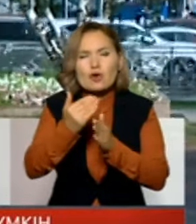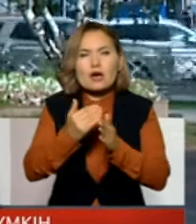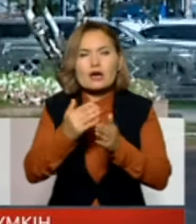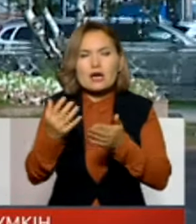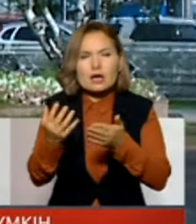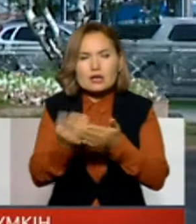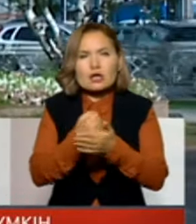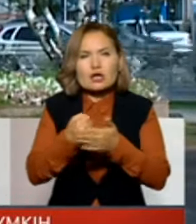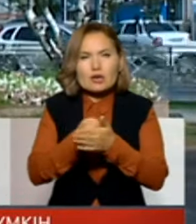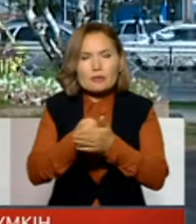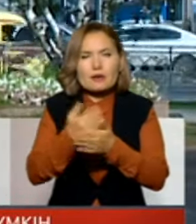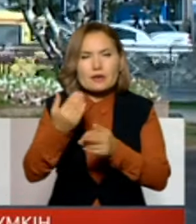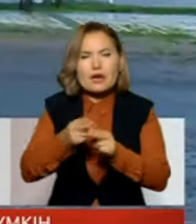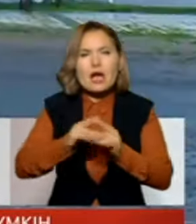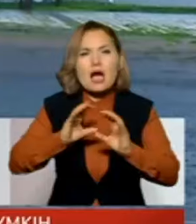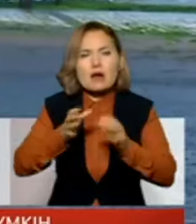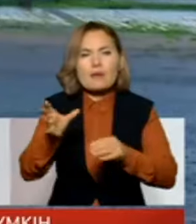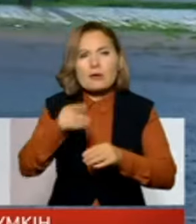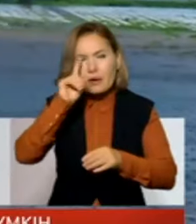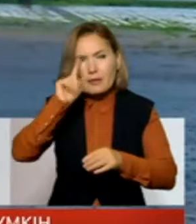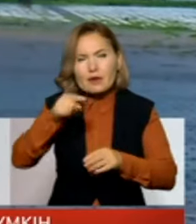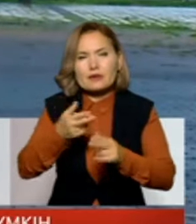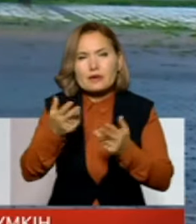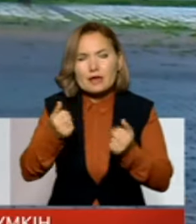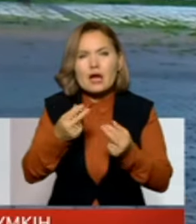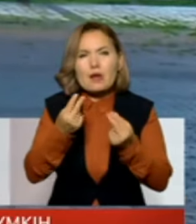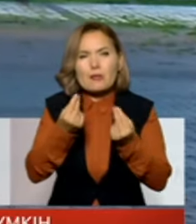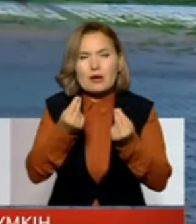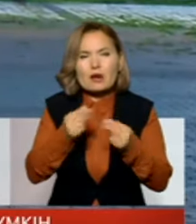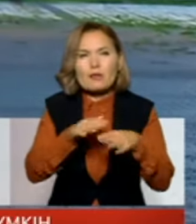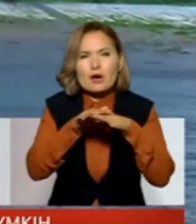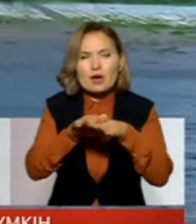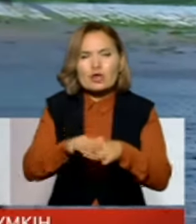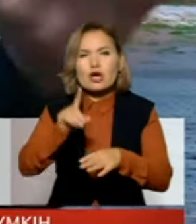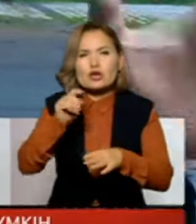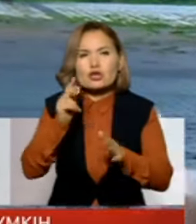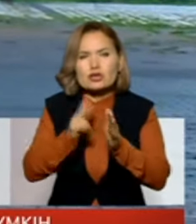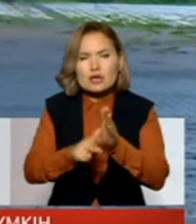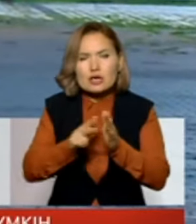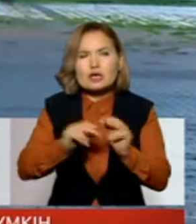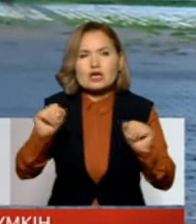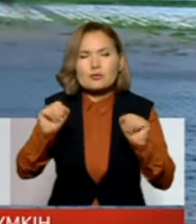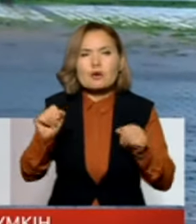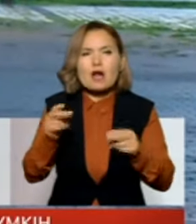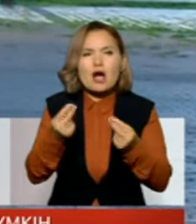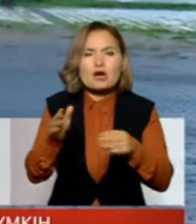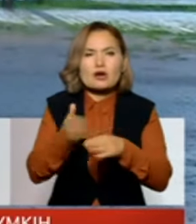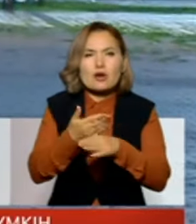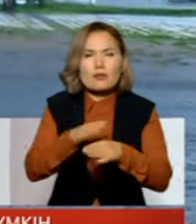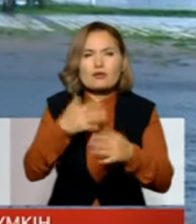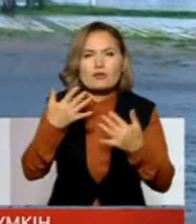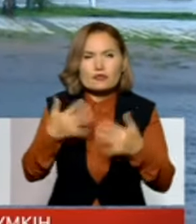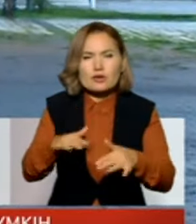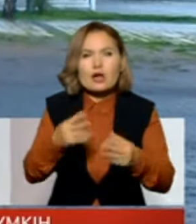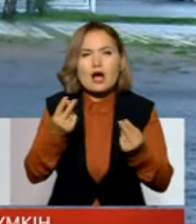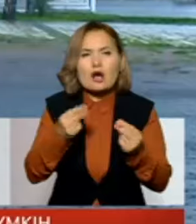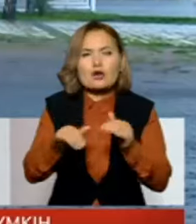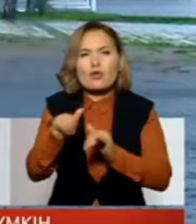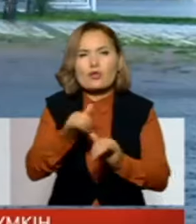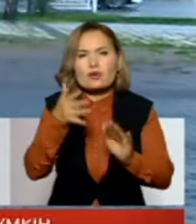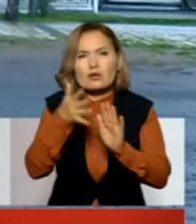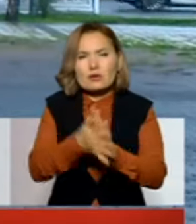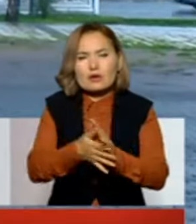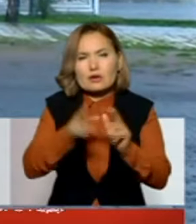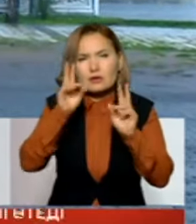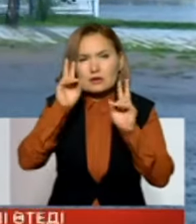спорты не екенін әлемнің бәрі біледі. Біз әрине бюджеттің ақшасын аламыз, 180 спорт түріне бөліп тастаймыз. Бітті. Ақшаның қайда кеткенін